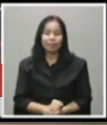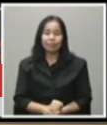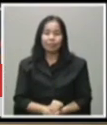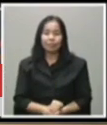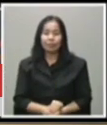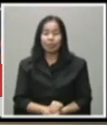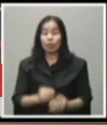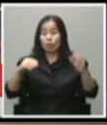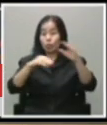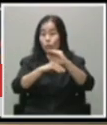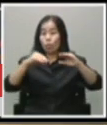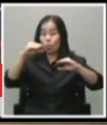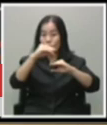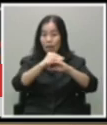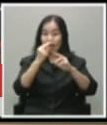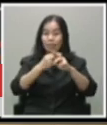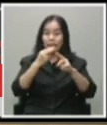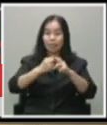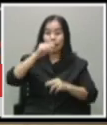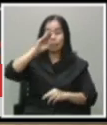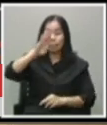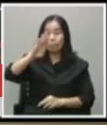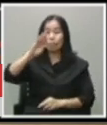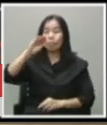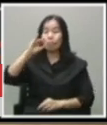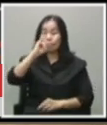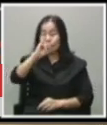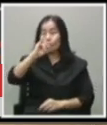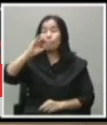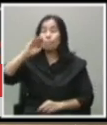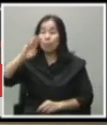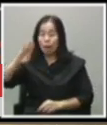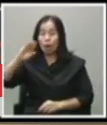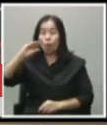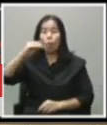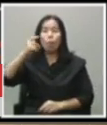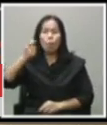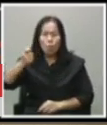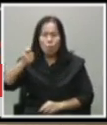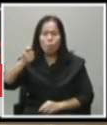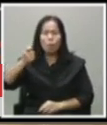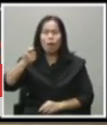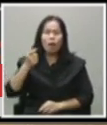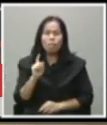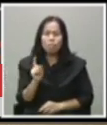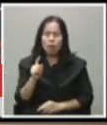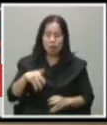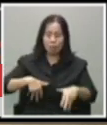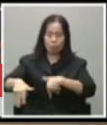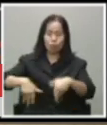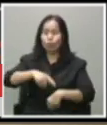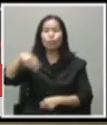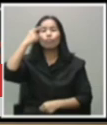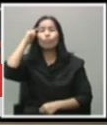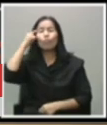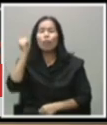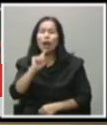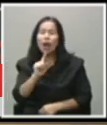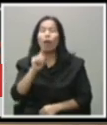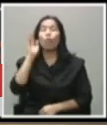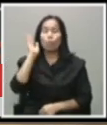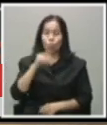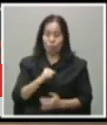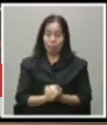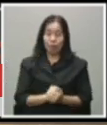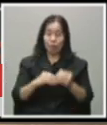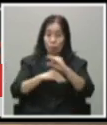โครงการไบโอเมตริกผมขออนุญาตเรียนท่านประธานเผื่อเป็นความรู้กับพี่น้องประชาชนไปด้วยในตัวนะครับประเทศไทยเราเนี่ยครับเวล